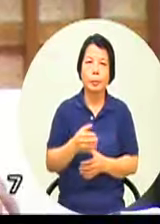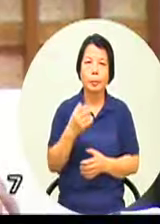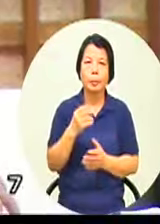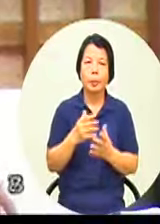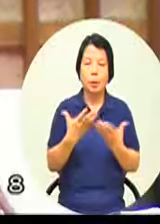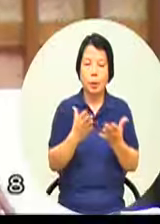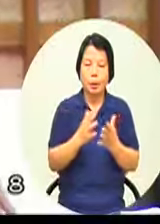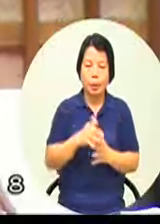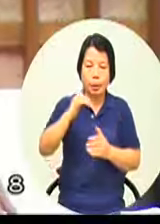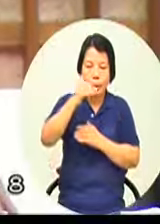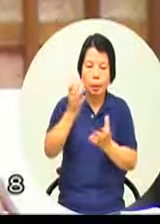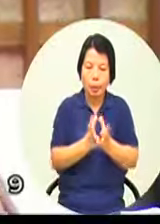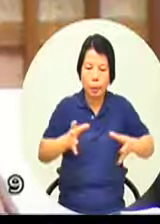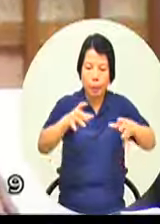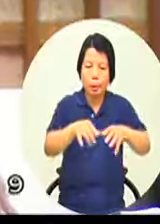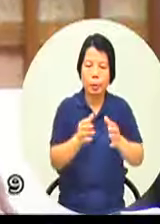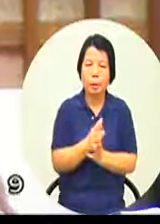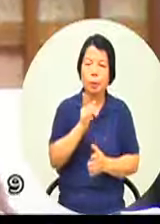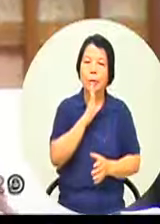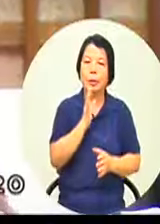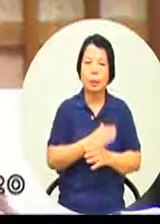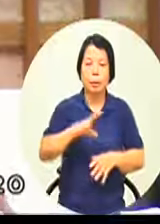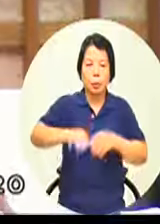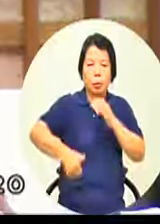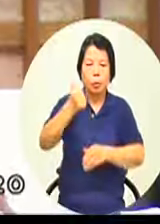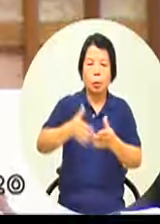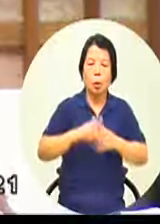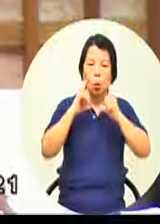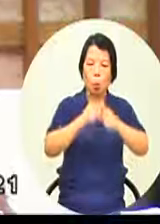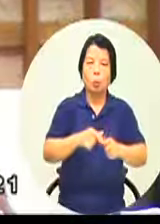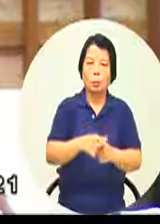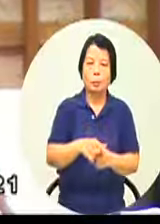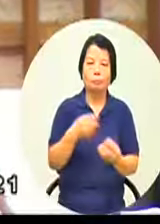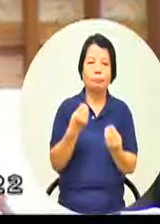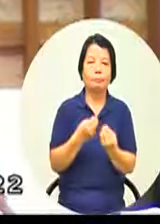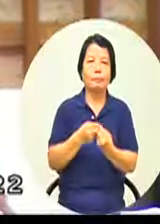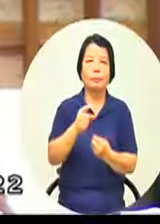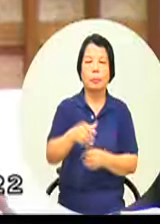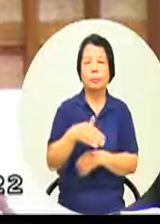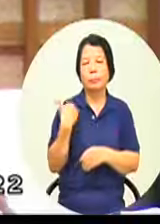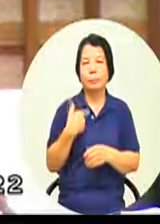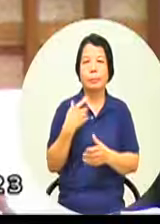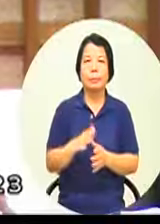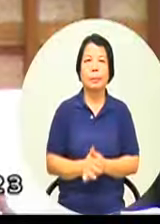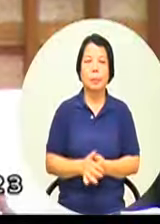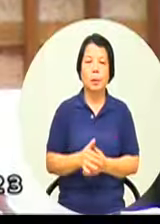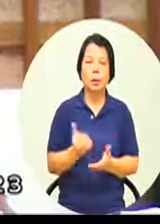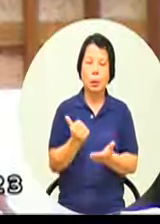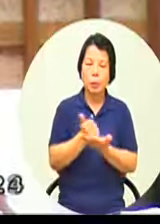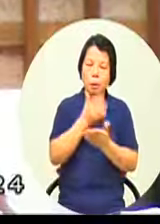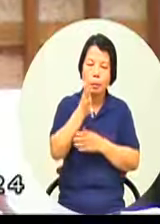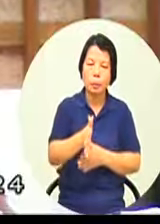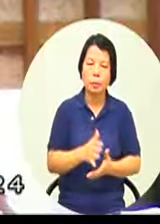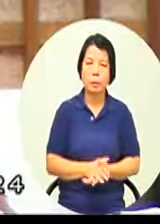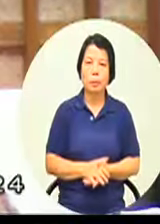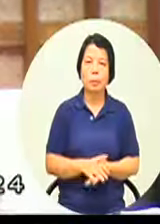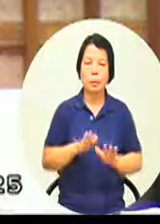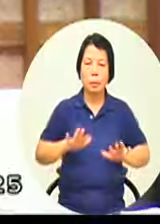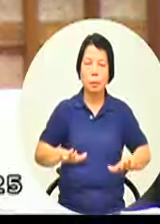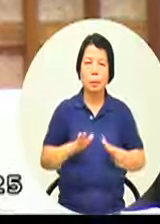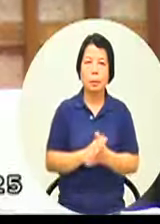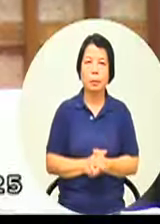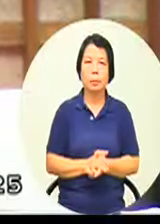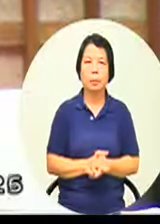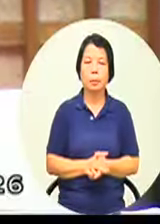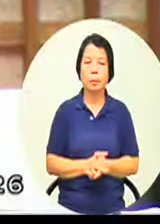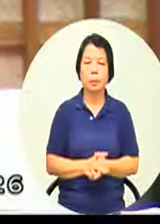身为农业局的局长，你居然答不出来，你真的是不了解。我再想请教一下，我们现在所谓